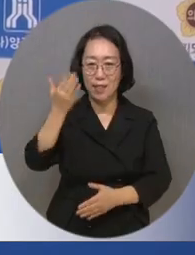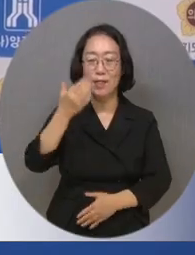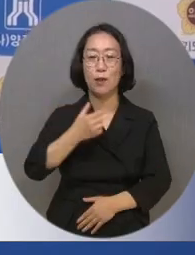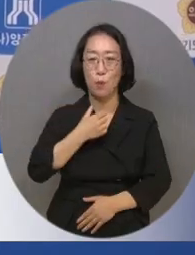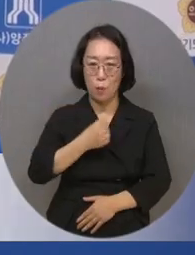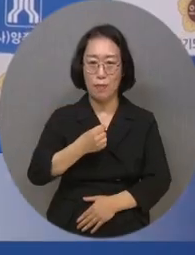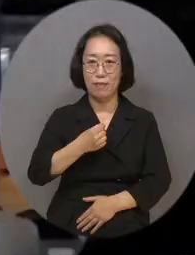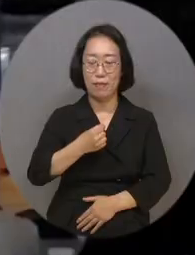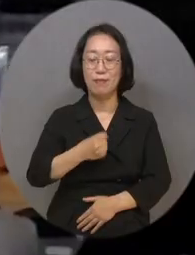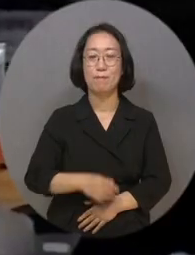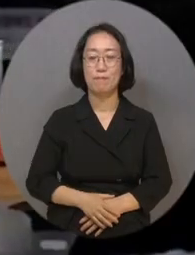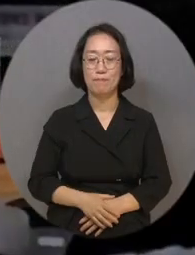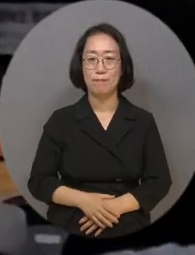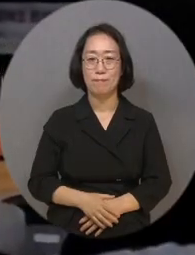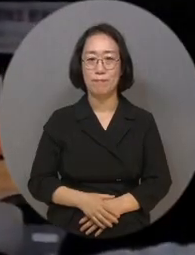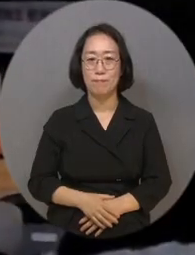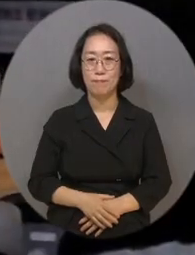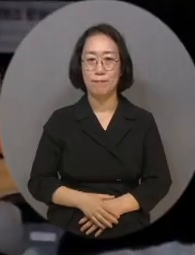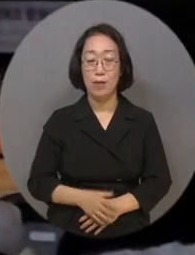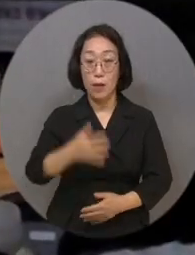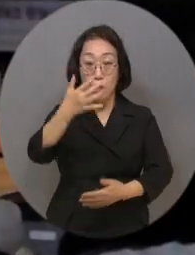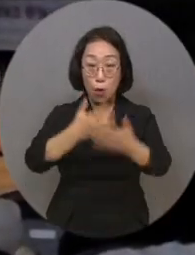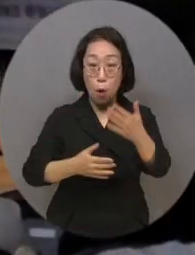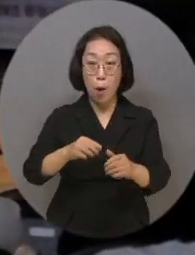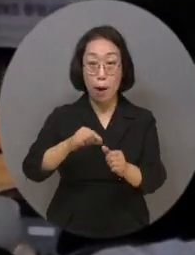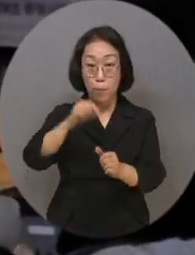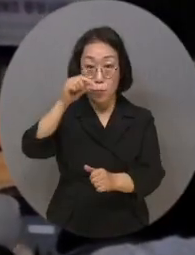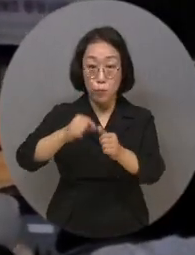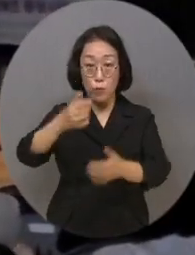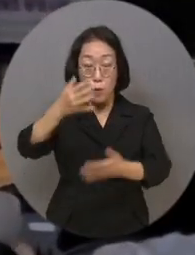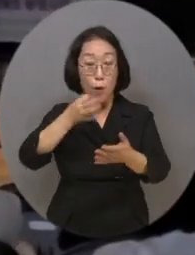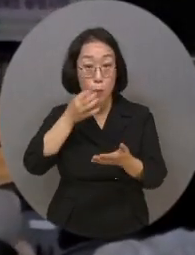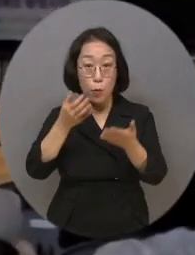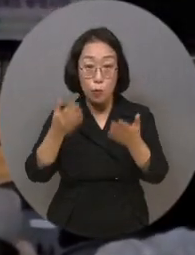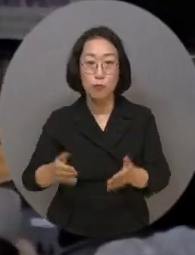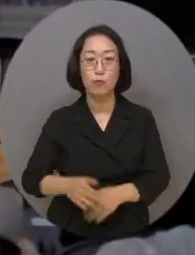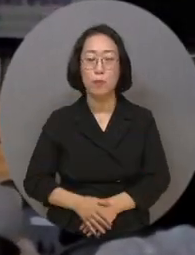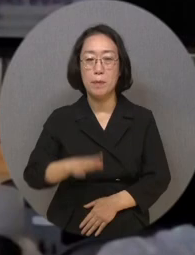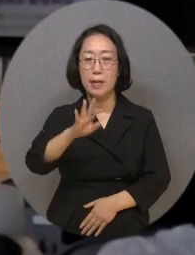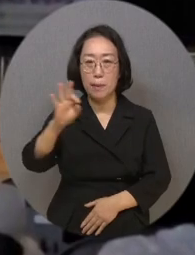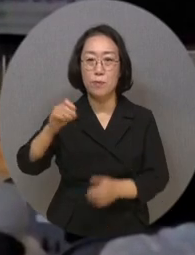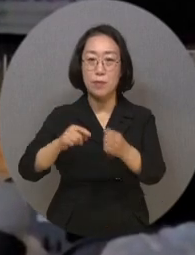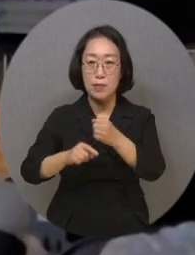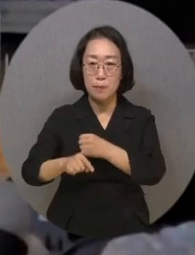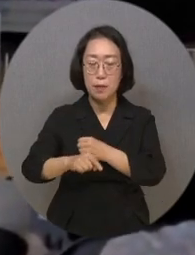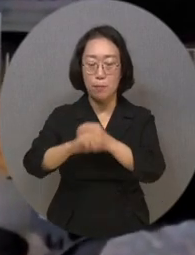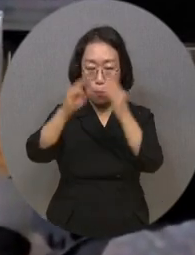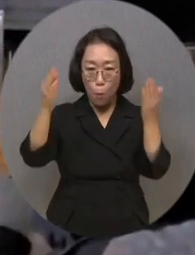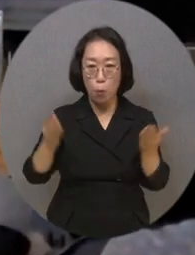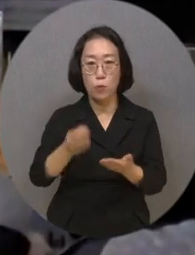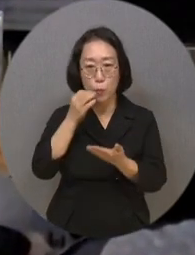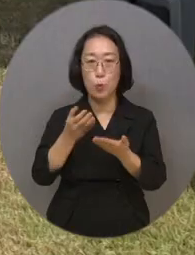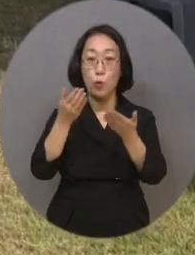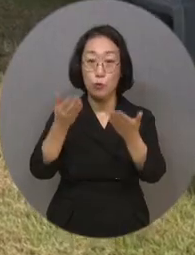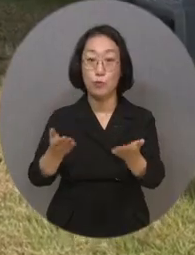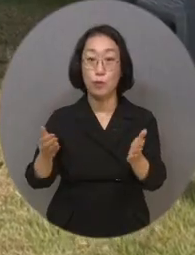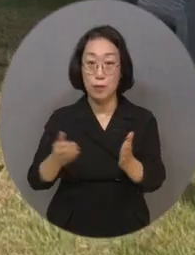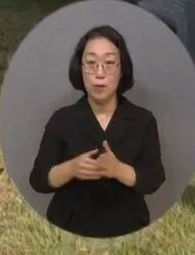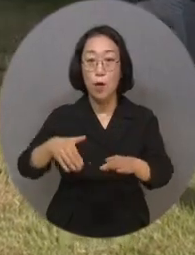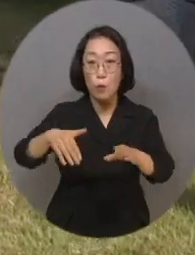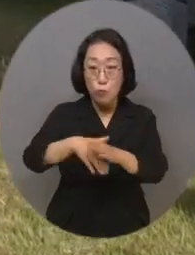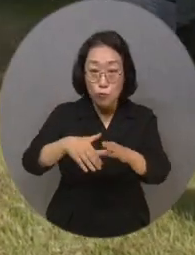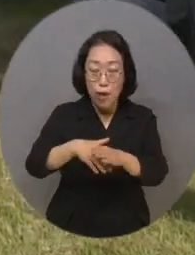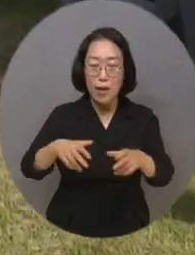마음에 있습니다. 영화제 출품 당선작 상영으로 배리어 프리 영화제의 의미를 시민들에게 알리는 시간도 가져 문화를